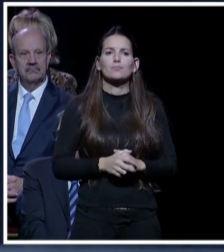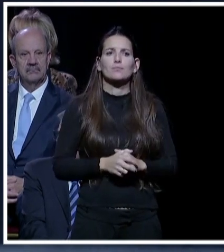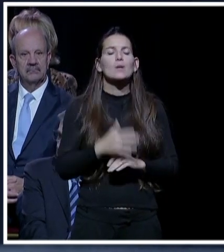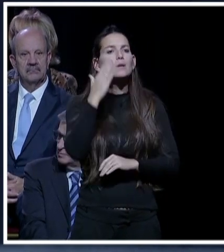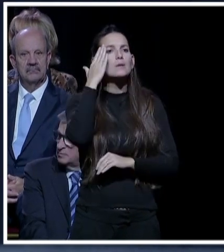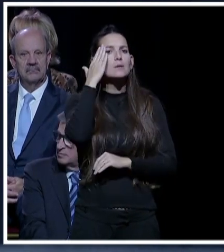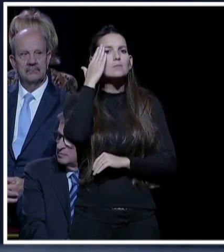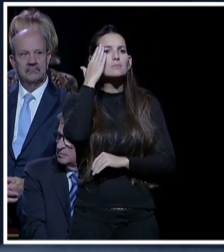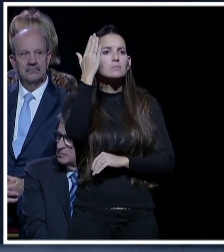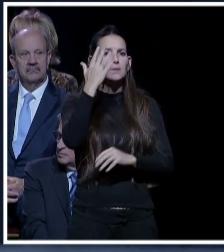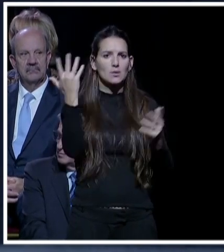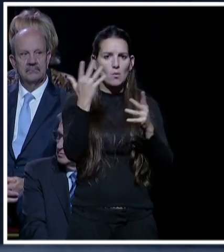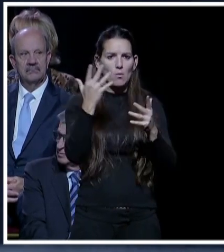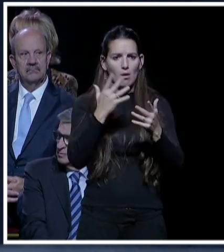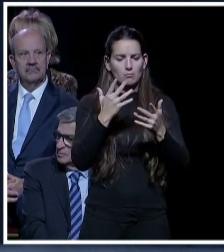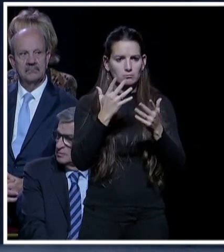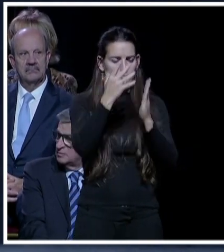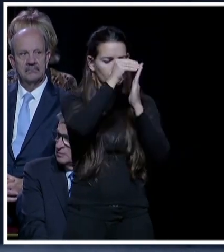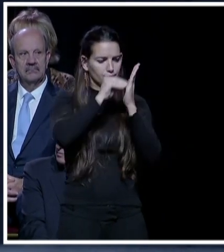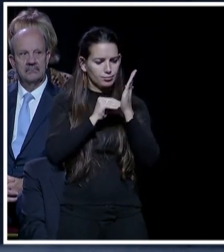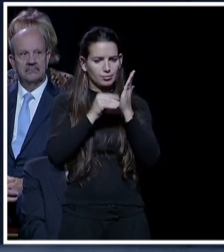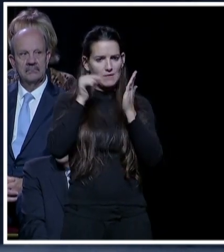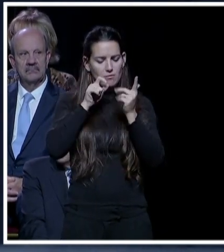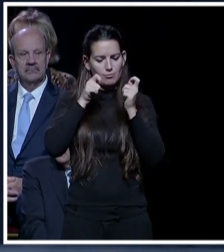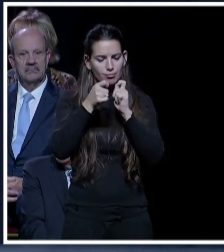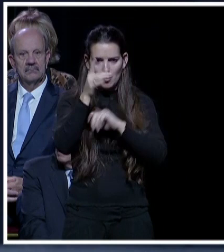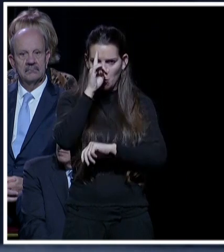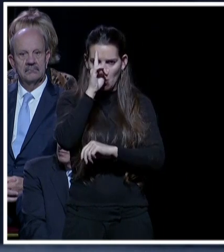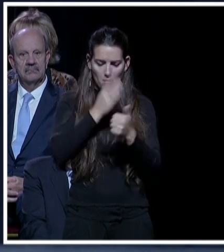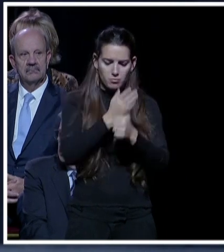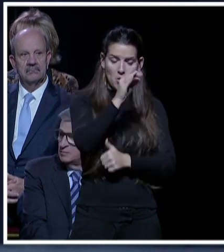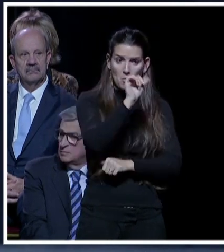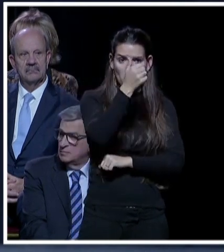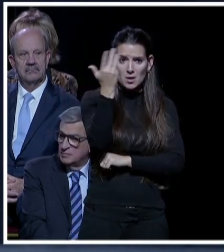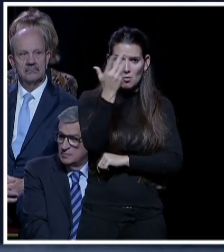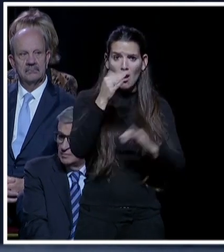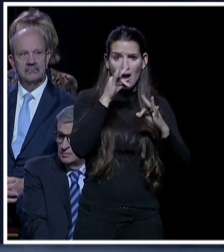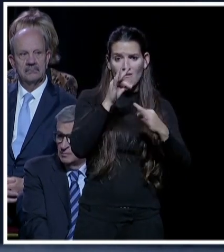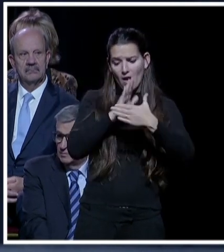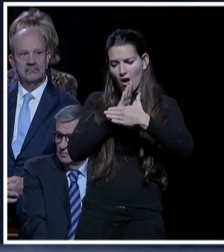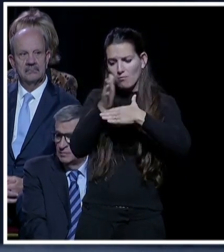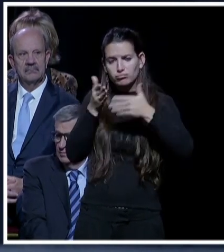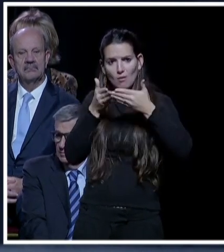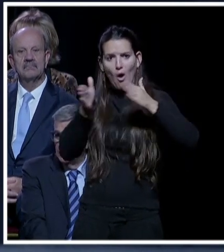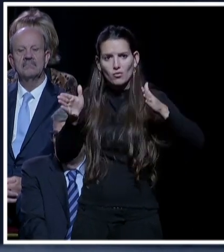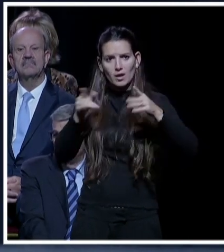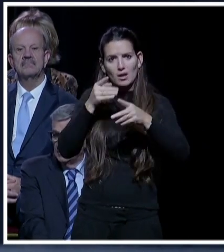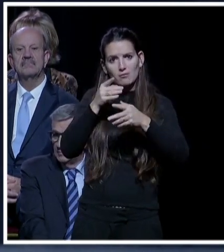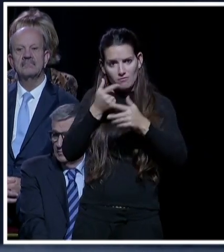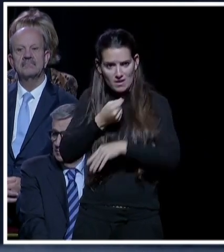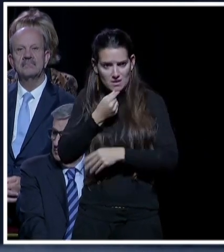Si nous devons revenir sur ce traité, c'est pour deux raisons. D'abord parce qu'il facilite les entrées, les regroupements et même